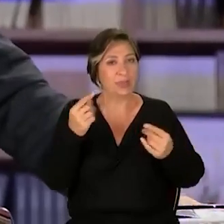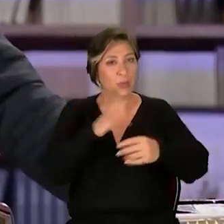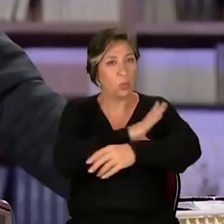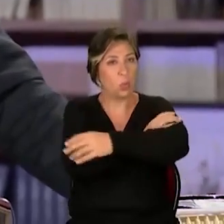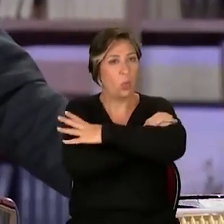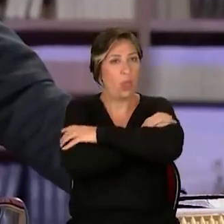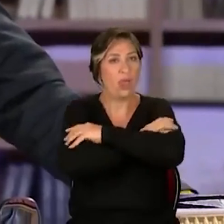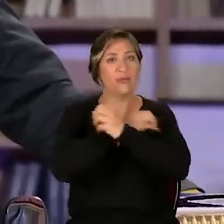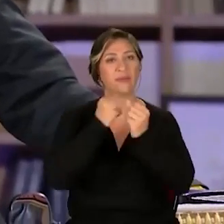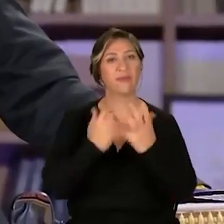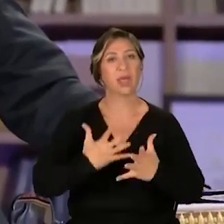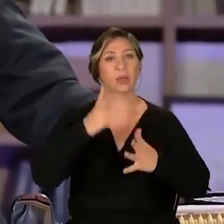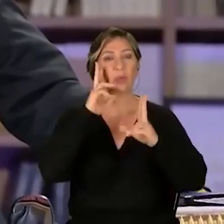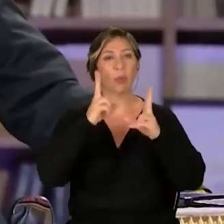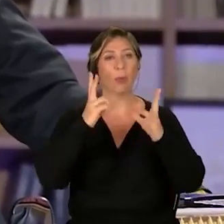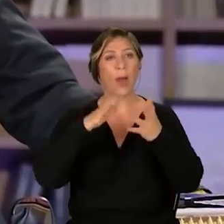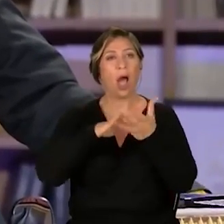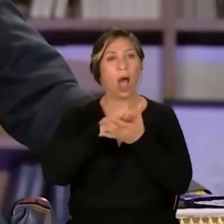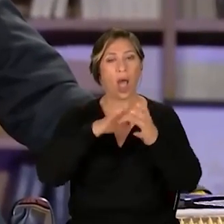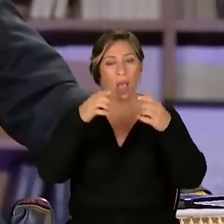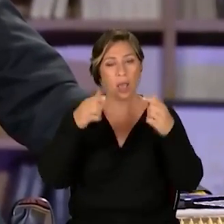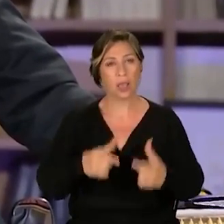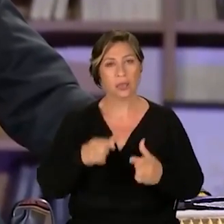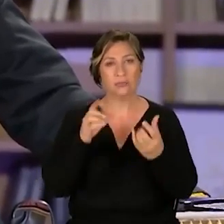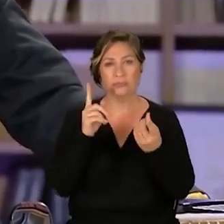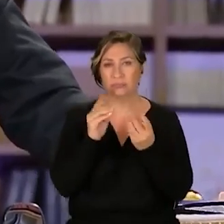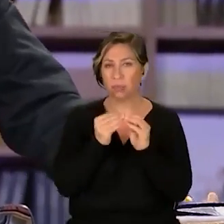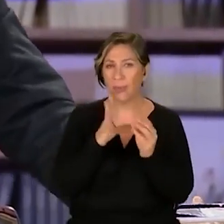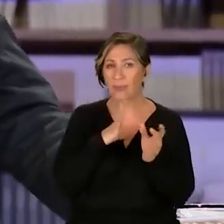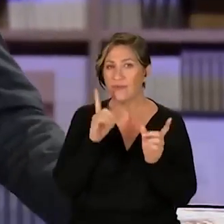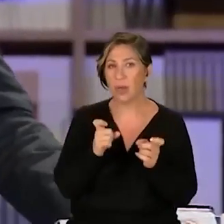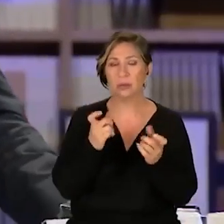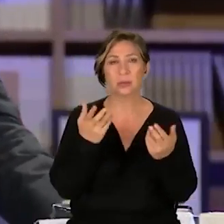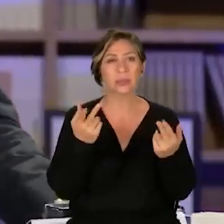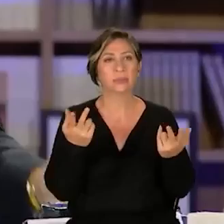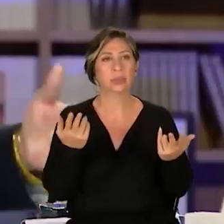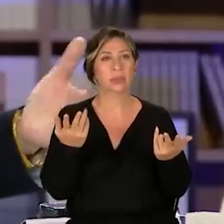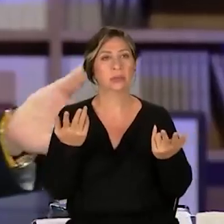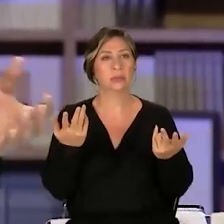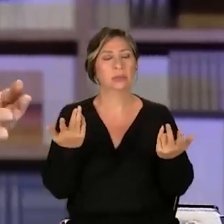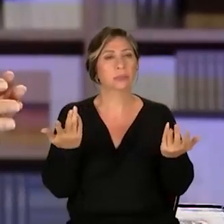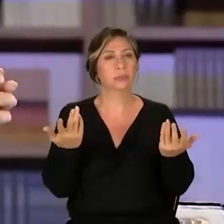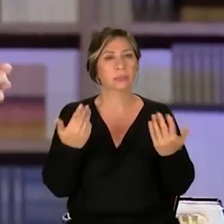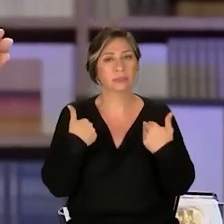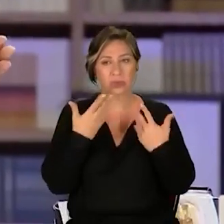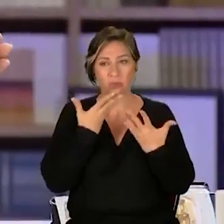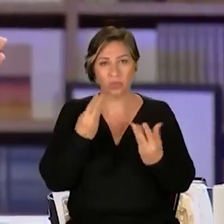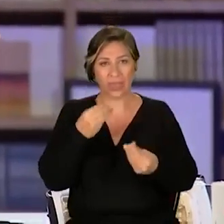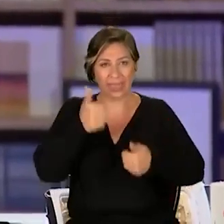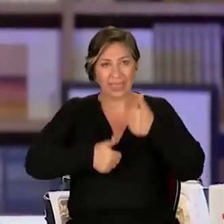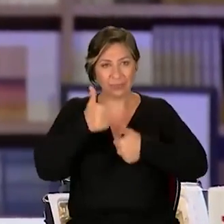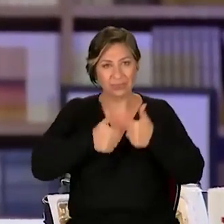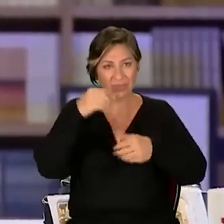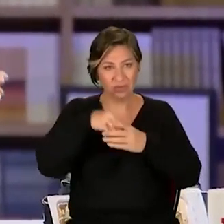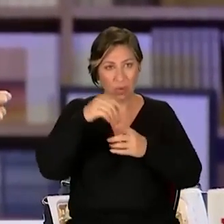şey görüyorum yavrum. Biraz bacaklarda mı bilmem ne falan filan var. Yani biz bir güzellik yarışması için